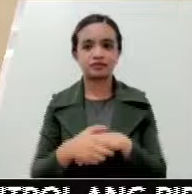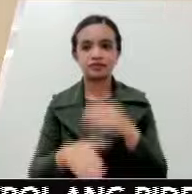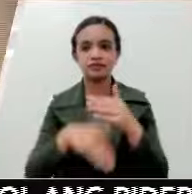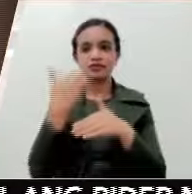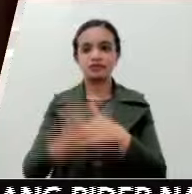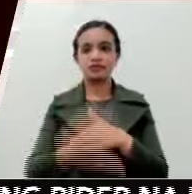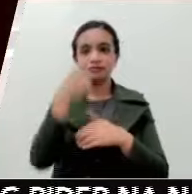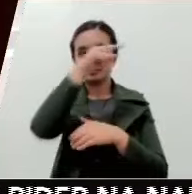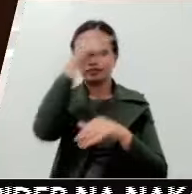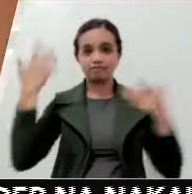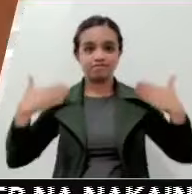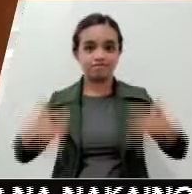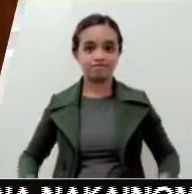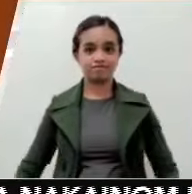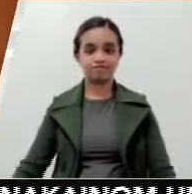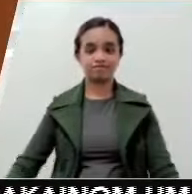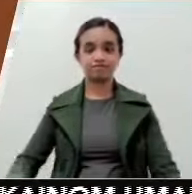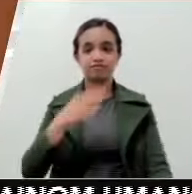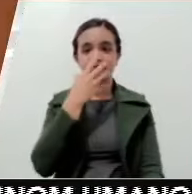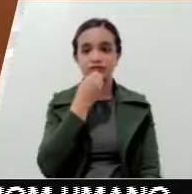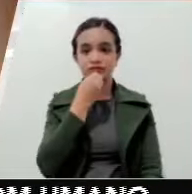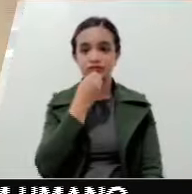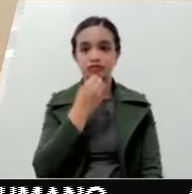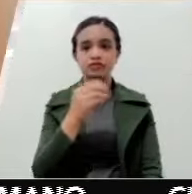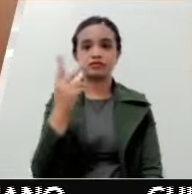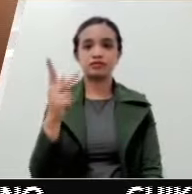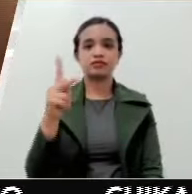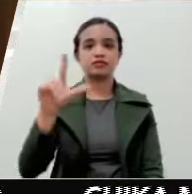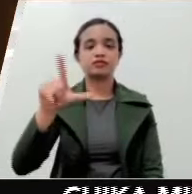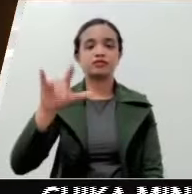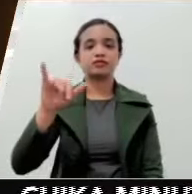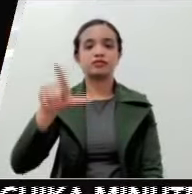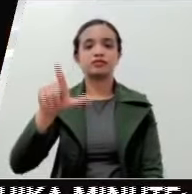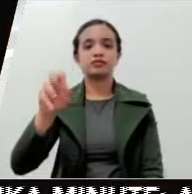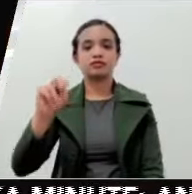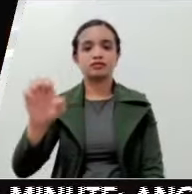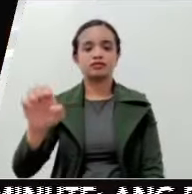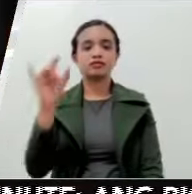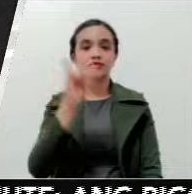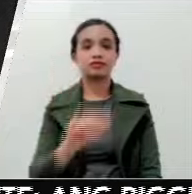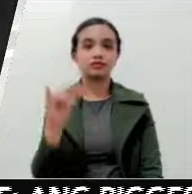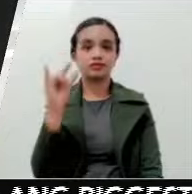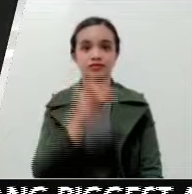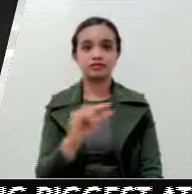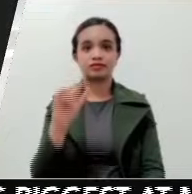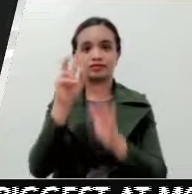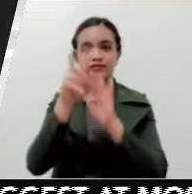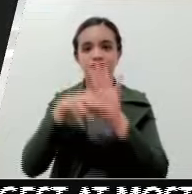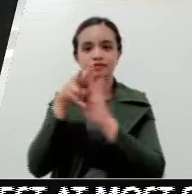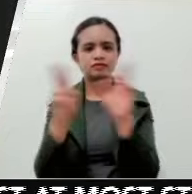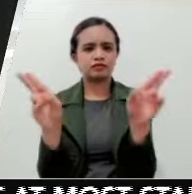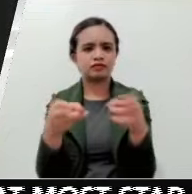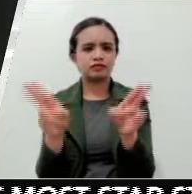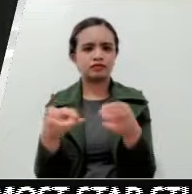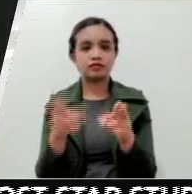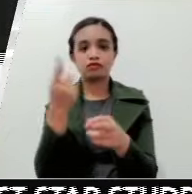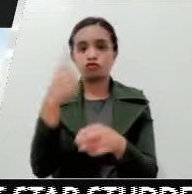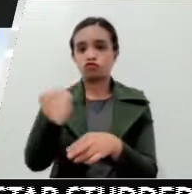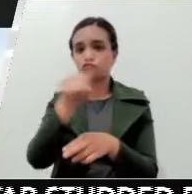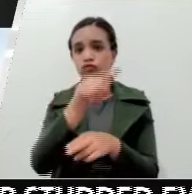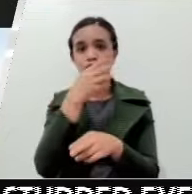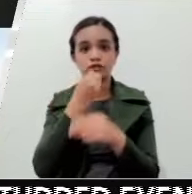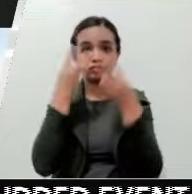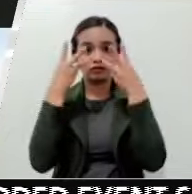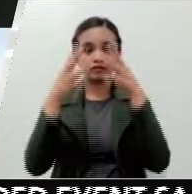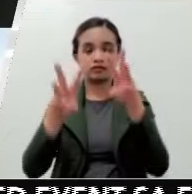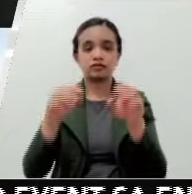atake ng Shining Inheritance star Kylene Alcantara sa kanyang IG reel. Para sa mga Kapuso nating tututok sa Black Rider